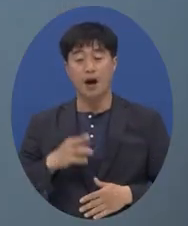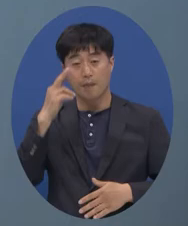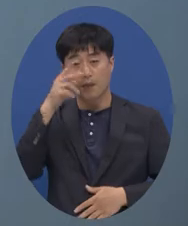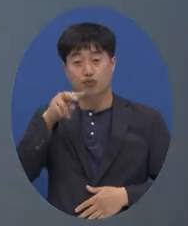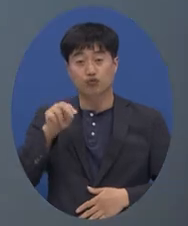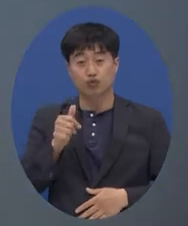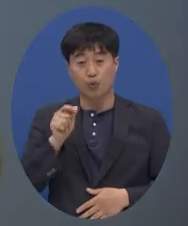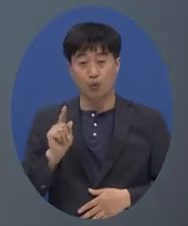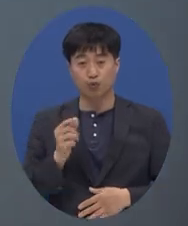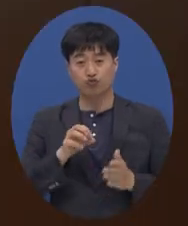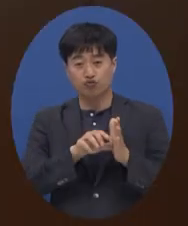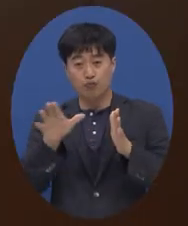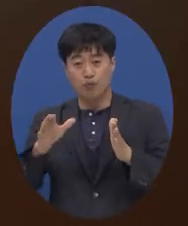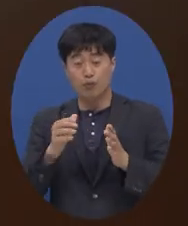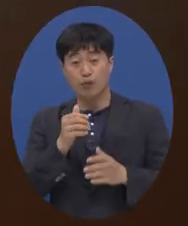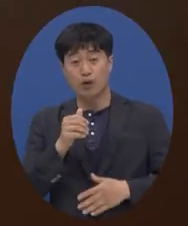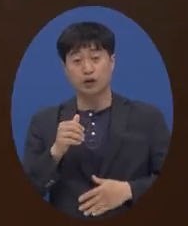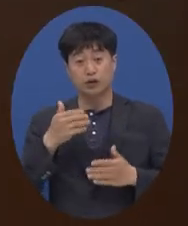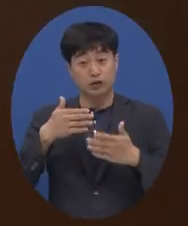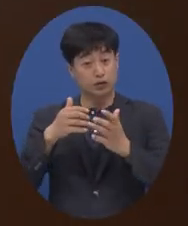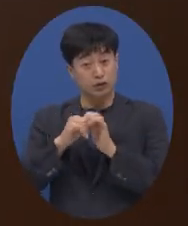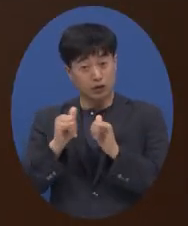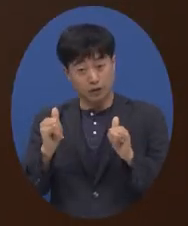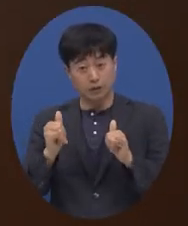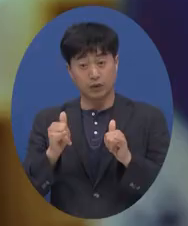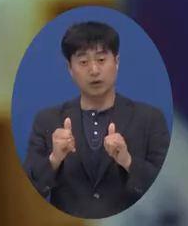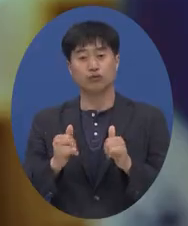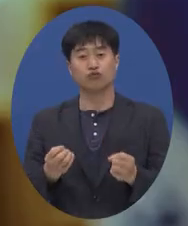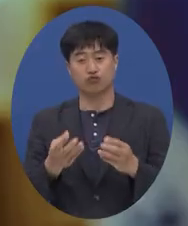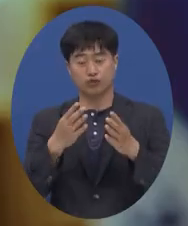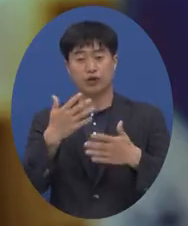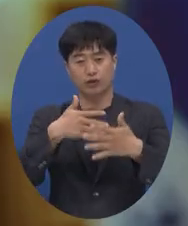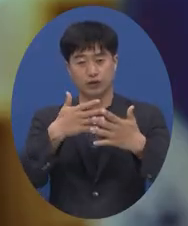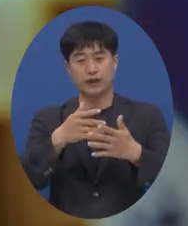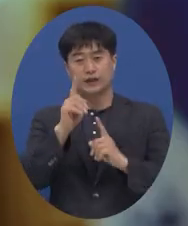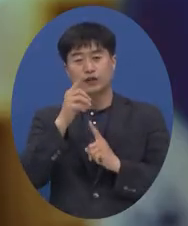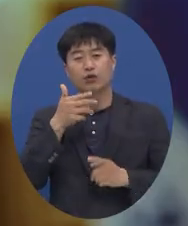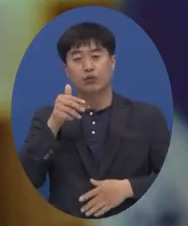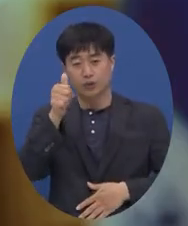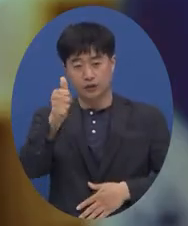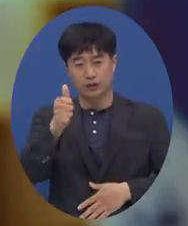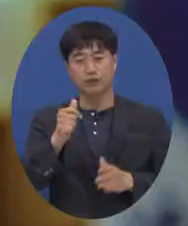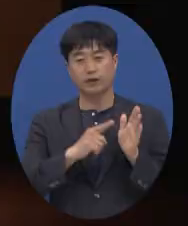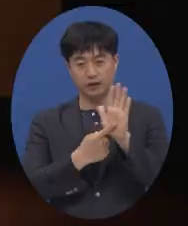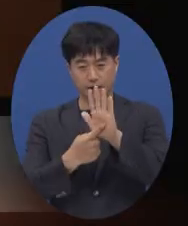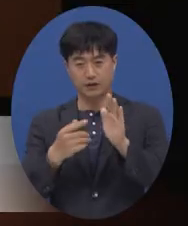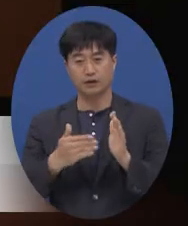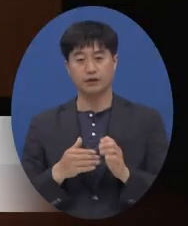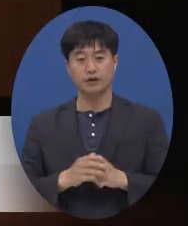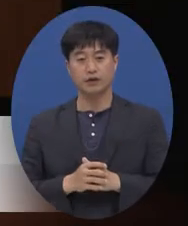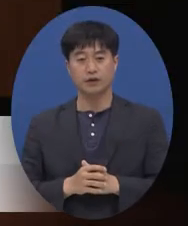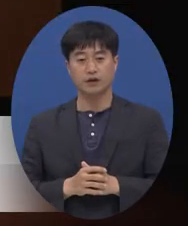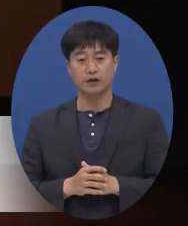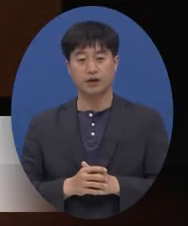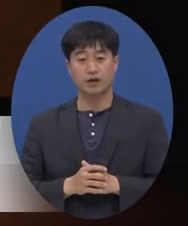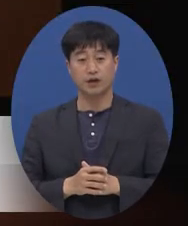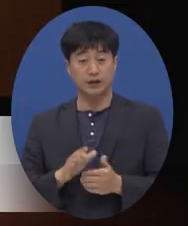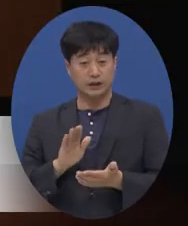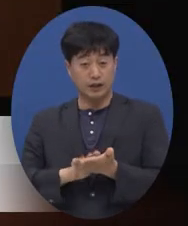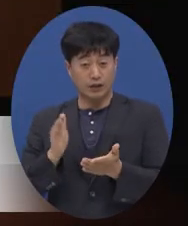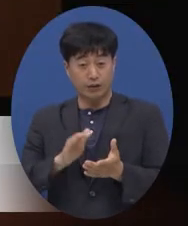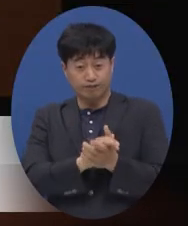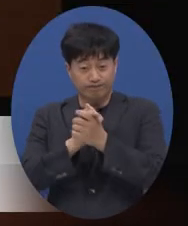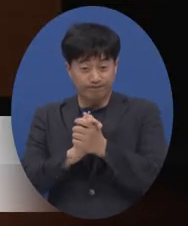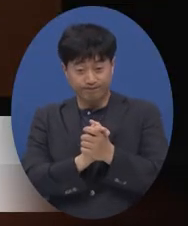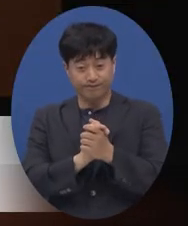박수홍과 홍석천 등 유명 연예인의 축하 영상 속에 이재명 경기도지사도 깜짝 등장했습니다. 제 열혈 팬을